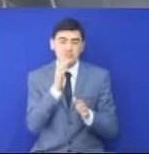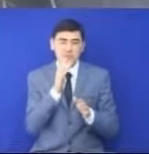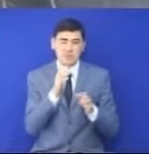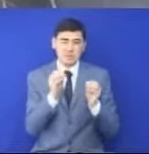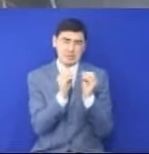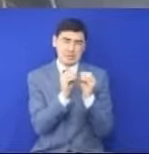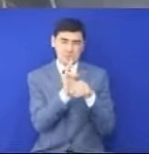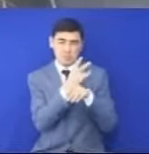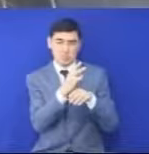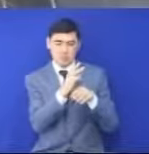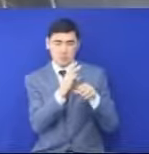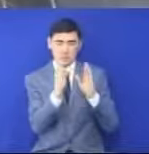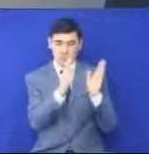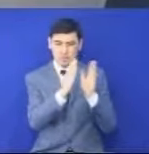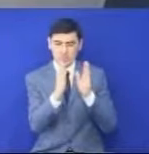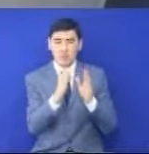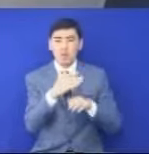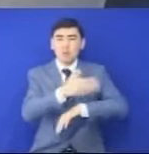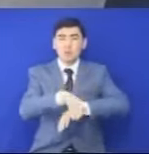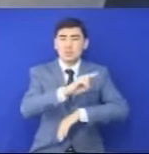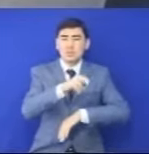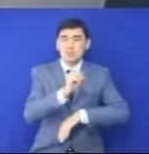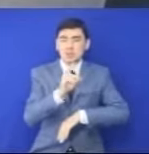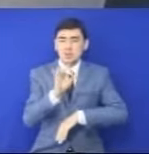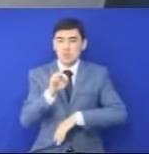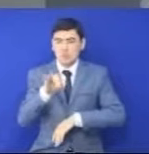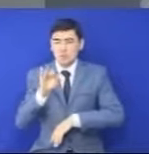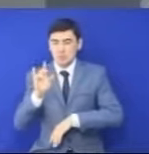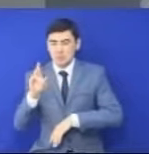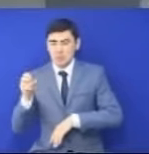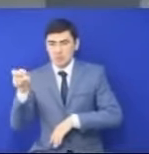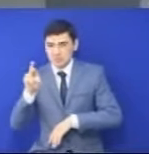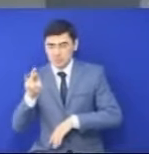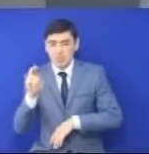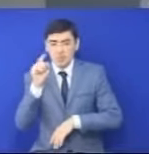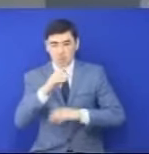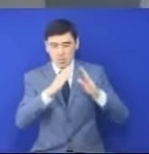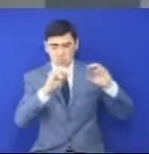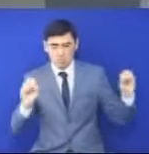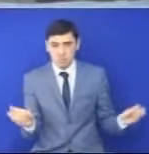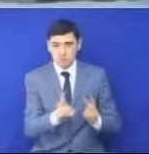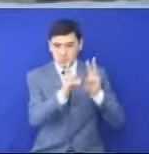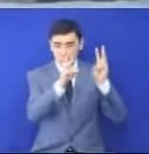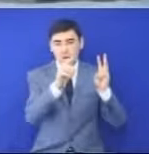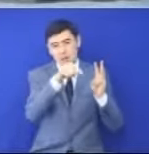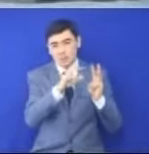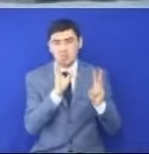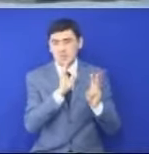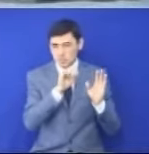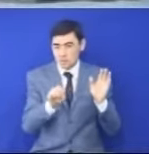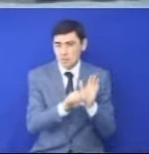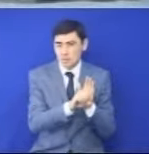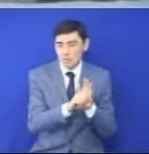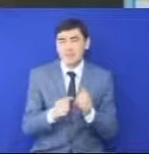улице Декоративной. Загорелся частный дом, в котором находилась 61-летняя женщина. Пожарную службу вызвали соседи, которые проходили мимо